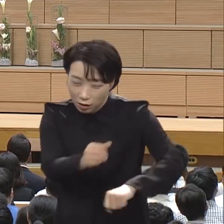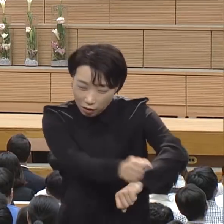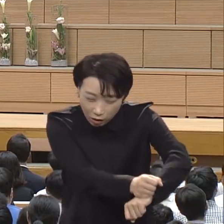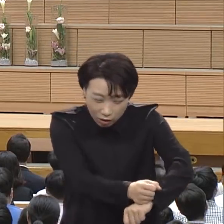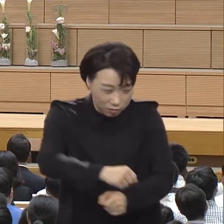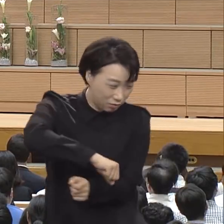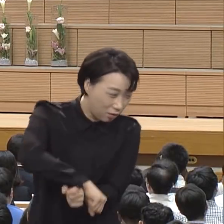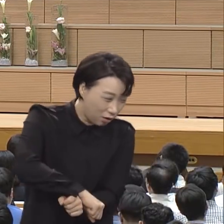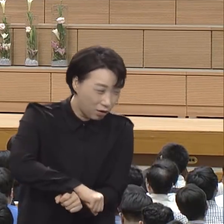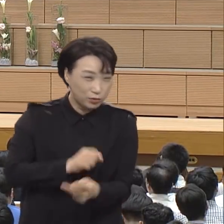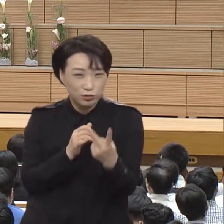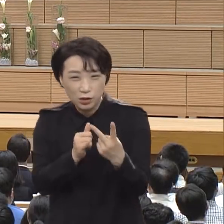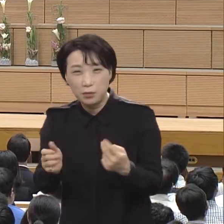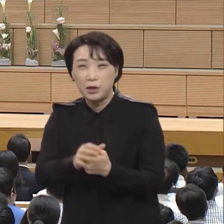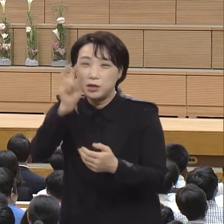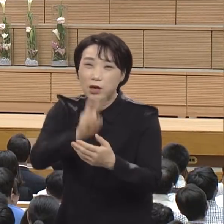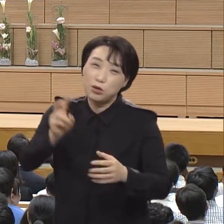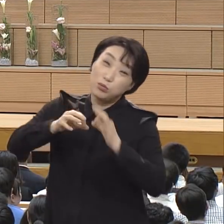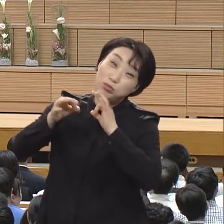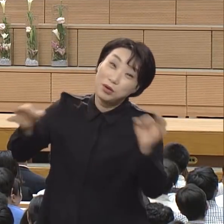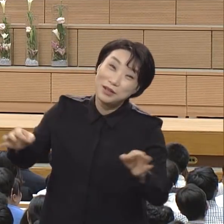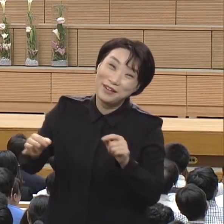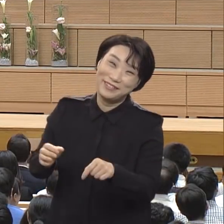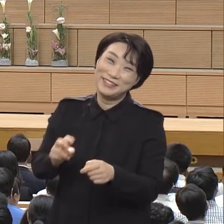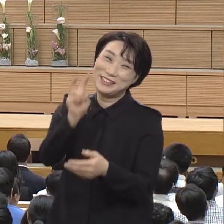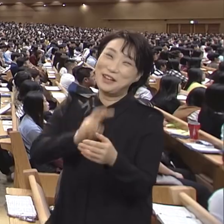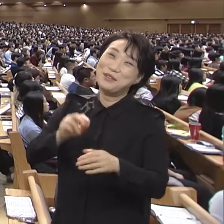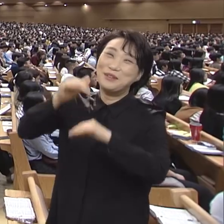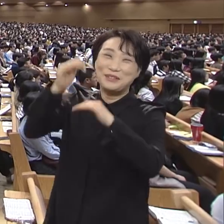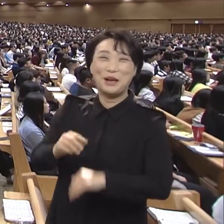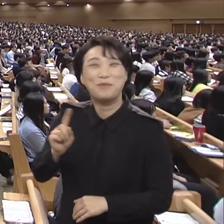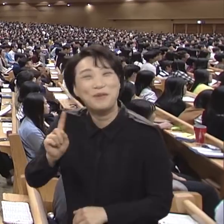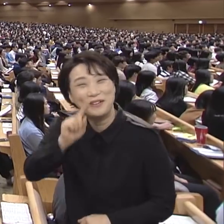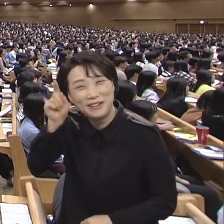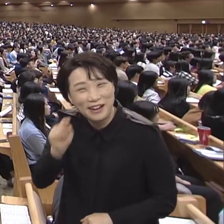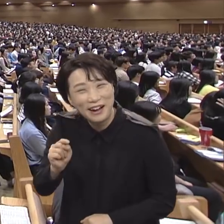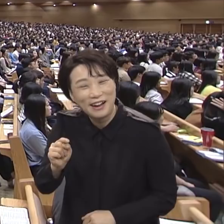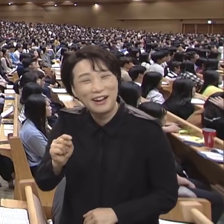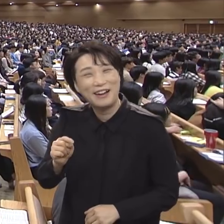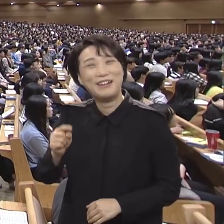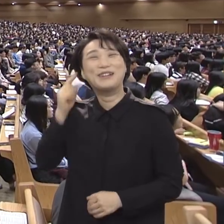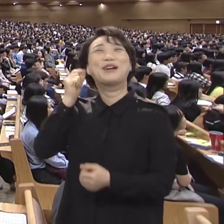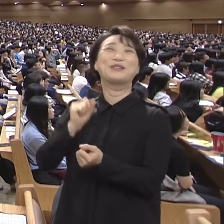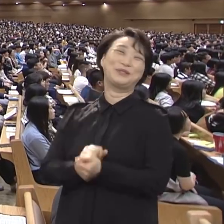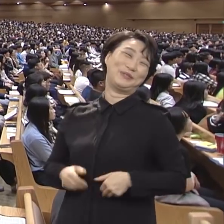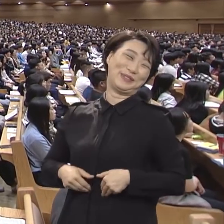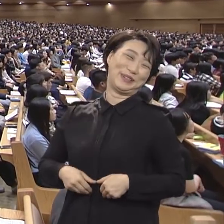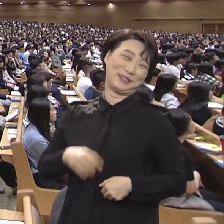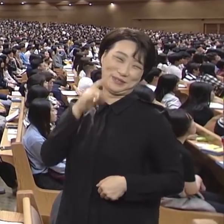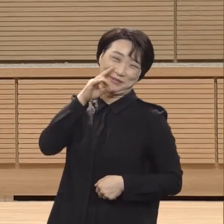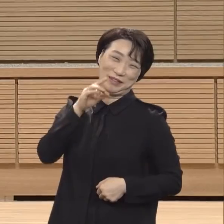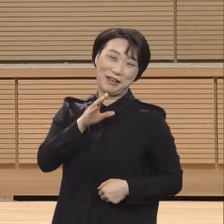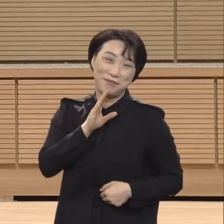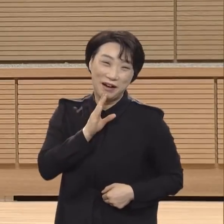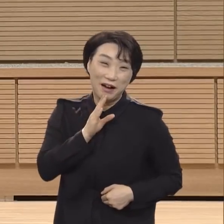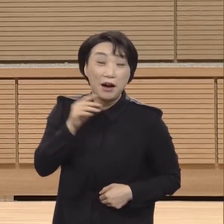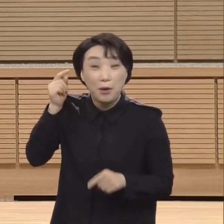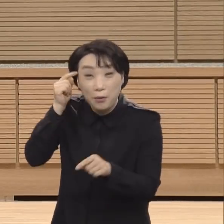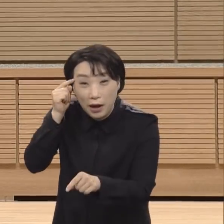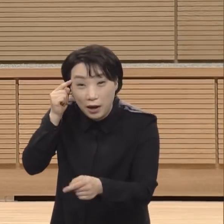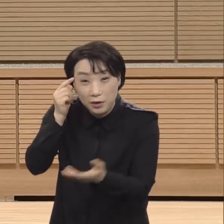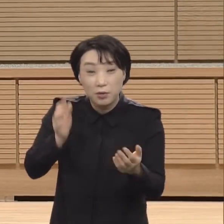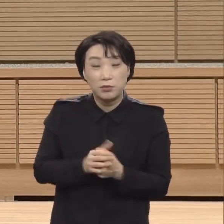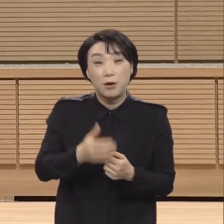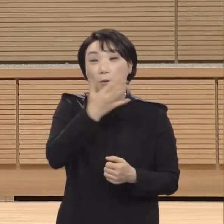신라가 둘이 찬송했다는 거예요. 무슨 찬송했을까? 연구 한번 해볼 일이요. 여러분 왜 이러냐? 복음은